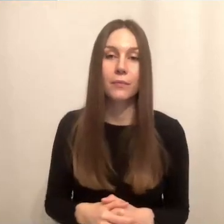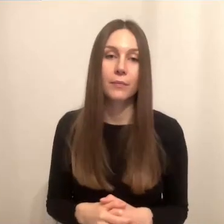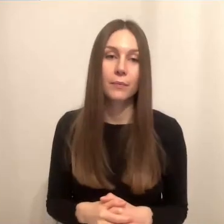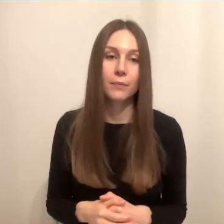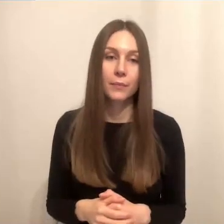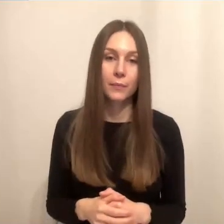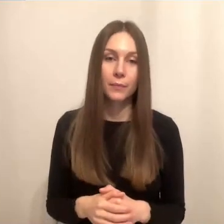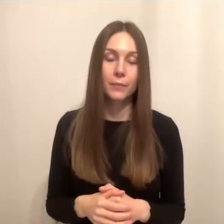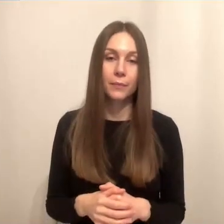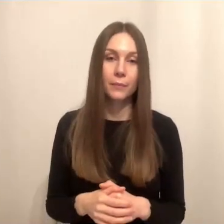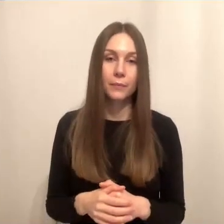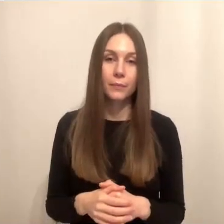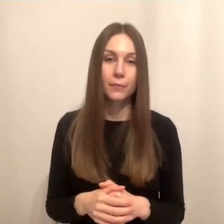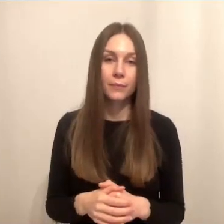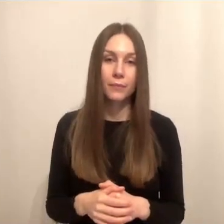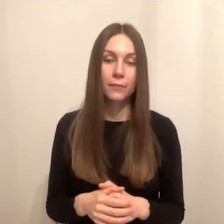Kodėl aš